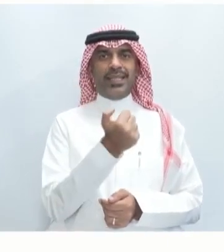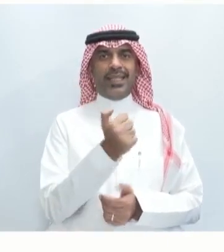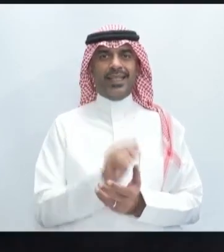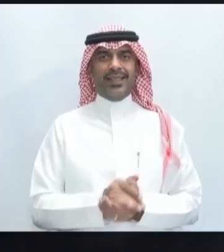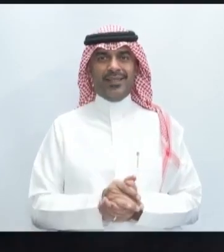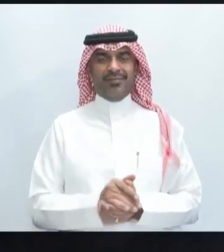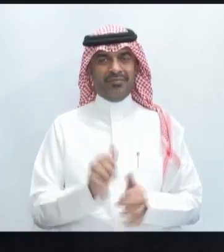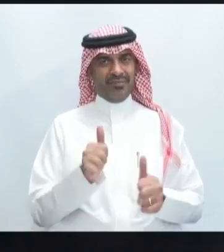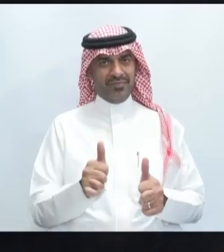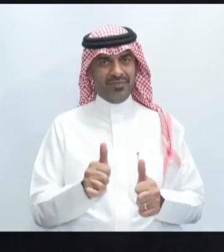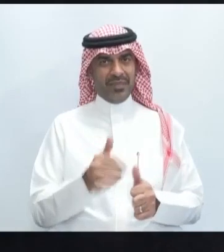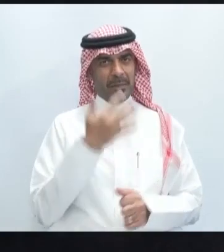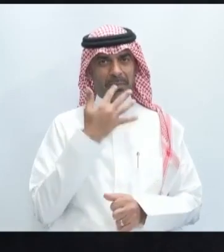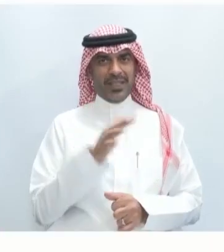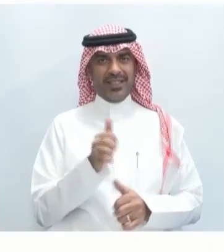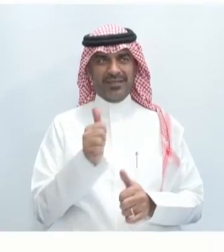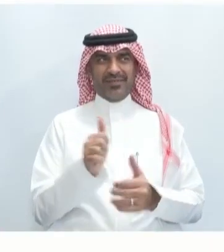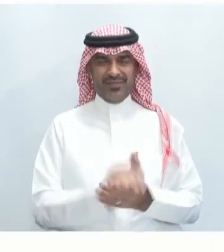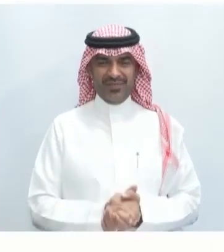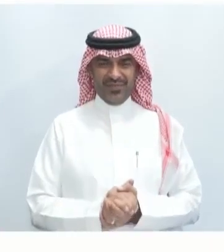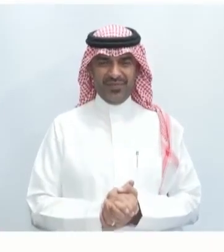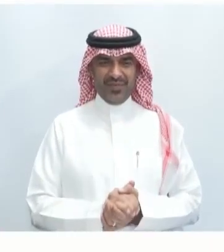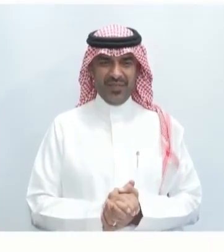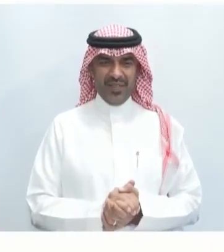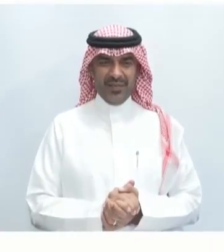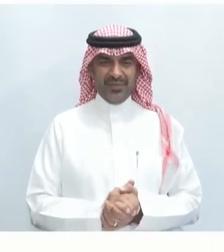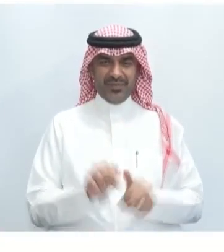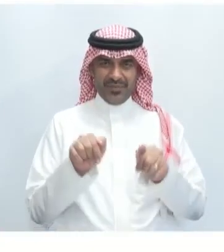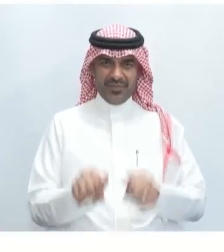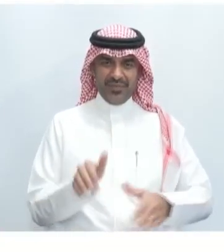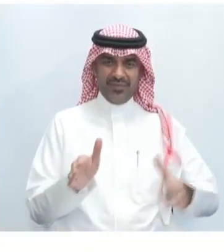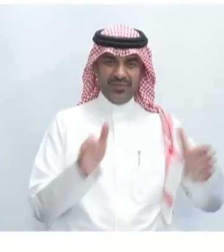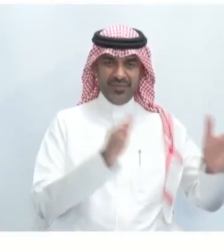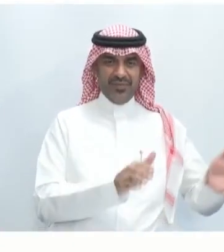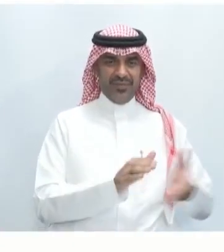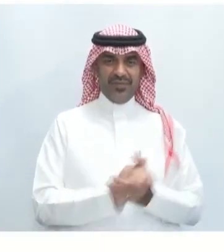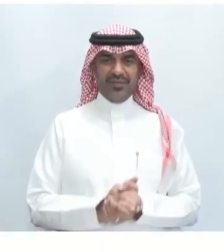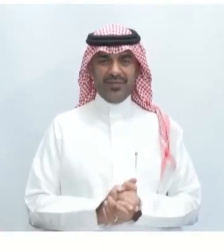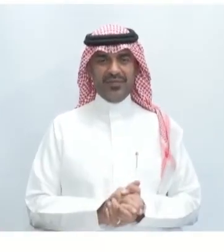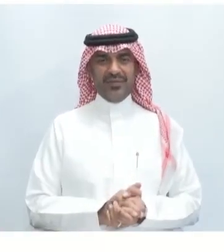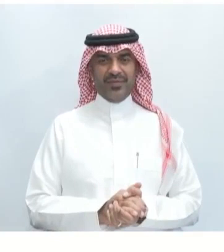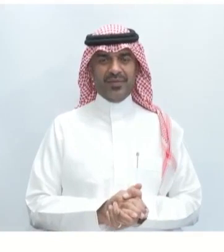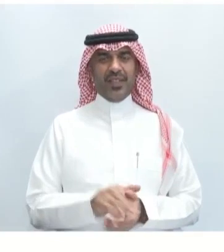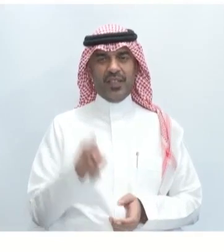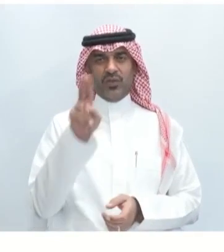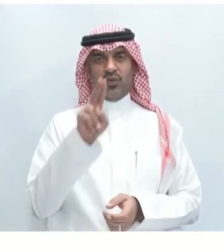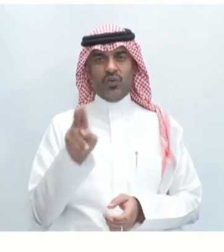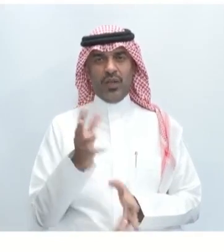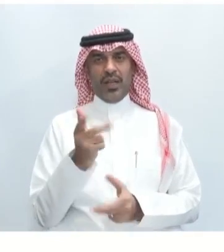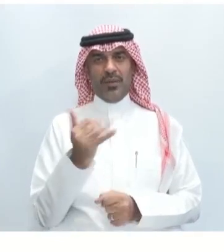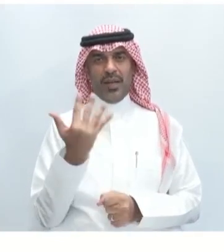سهله ولا صعبه مبدعين بارك الله فيكم الان نمسح وننتقل واياكم الى السؤال